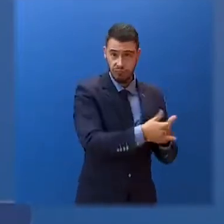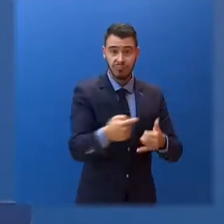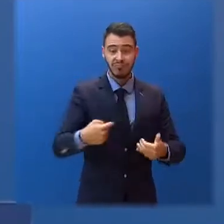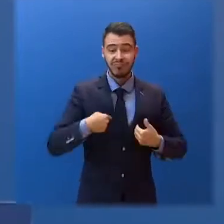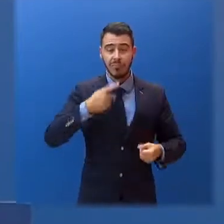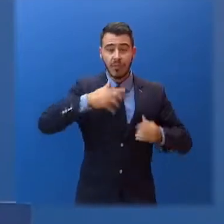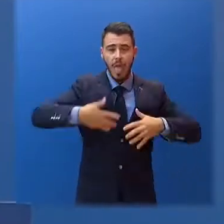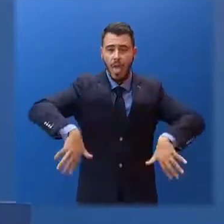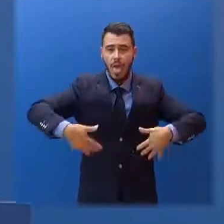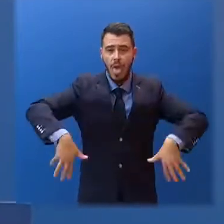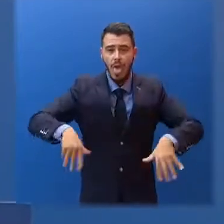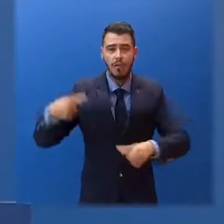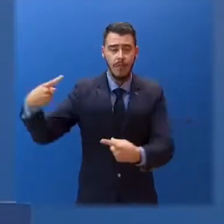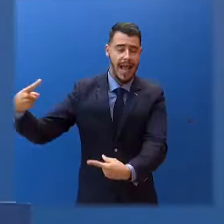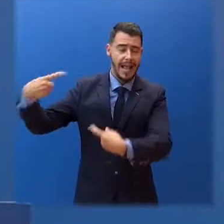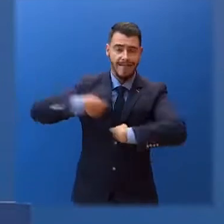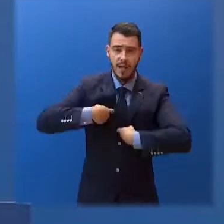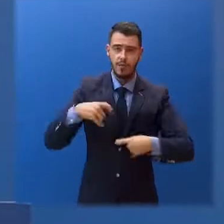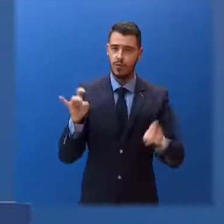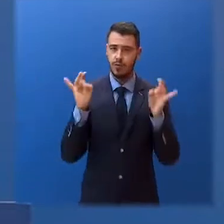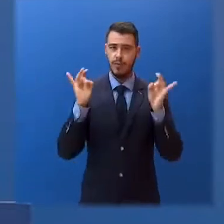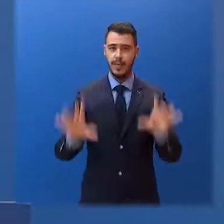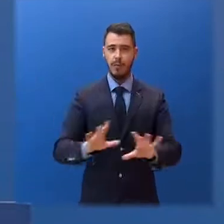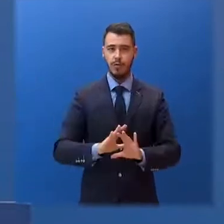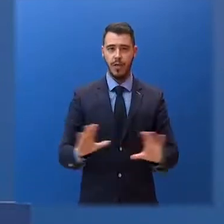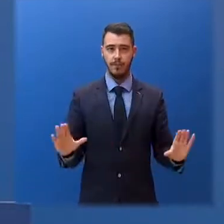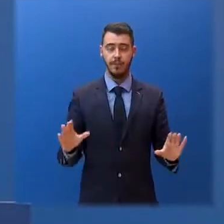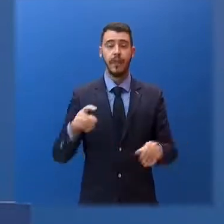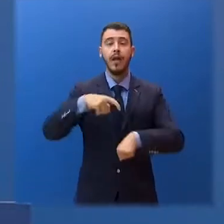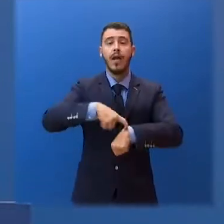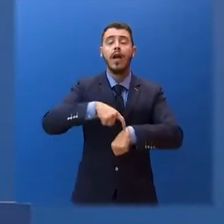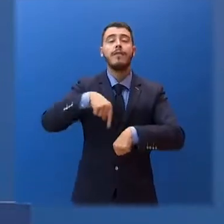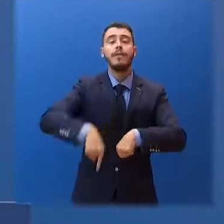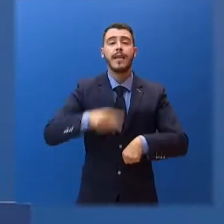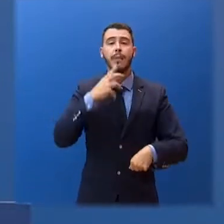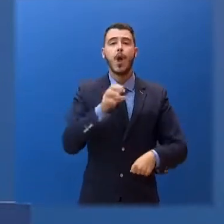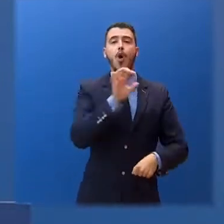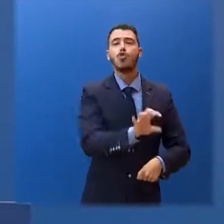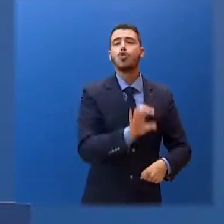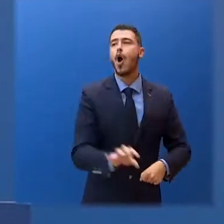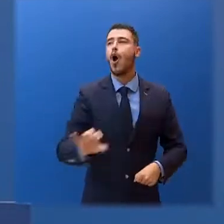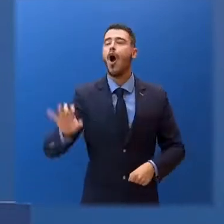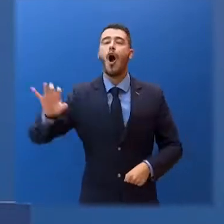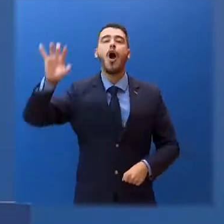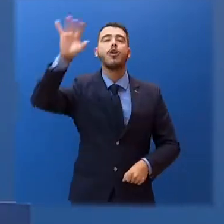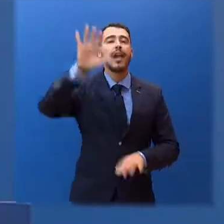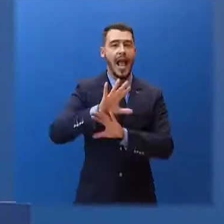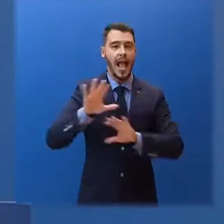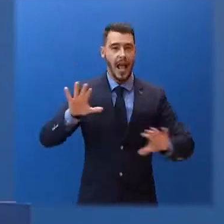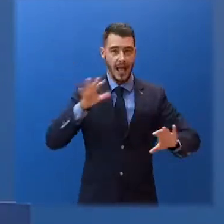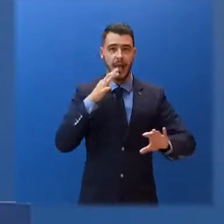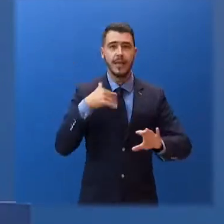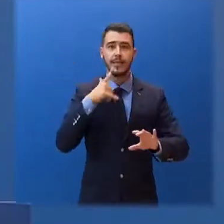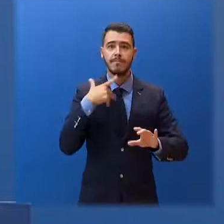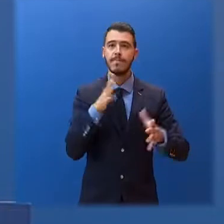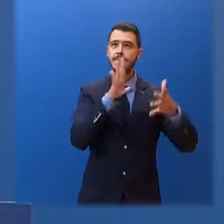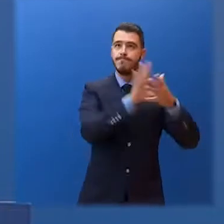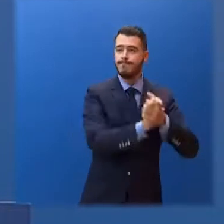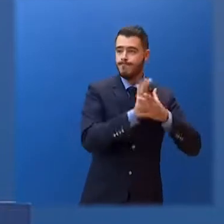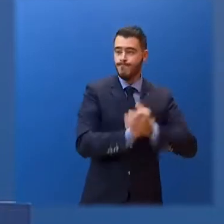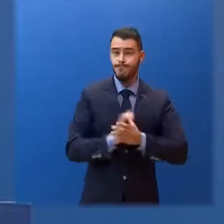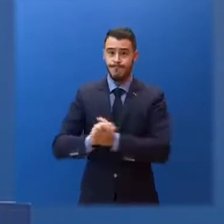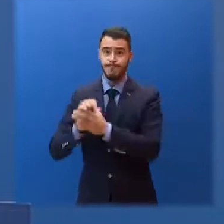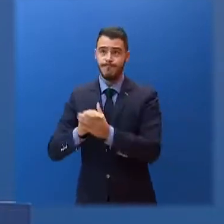εκβιάζεται. Ταυτόχρονα, είμαστε σε επαφή με φίλες χώρες προκειμένου να ενισχύσουμε τον εξοπλισμό των ενόπλων μας